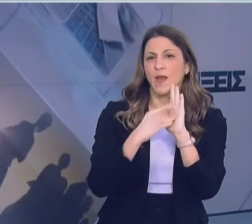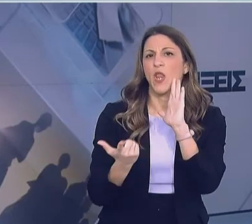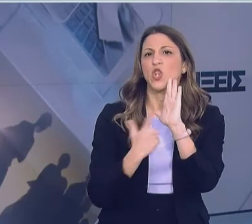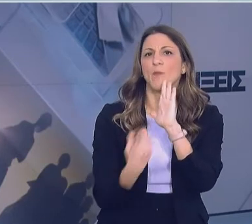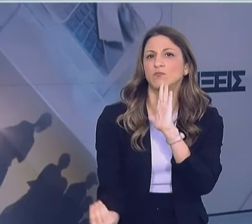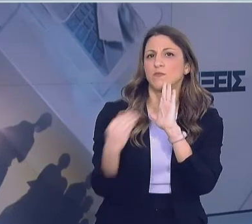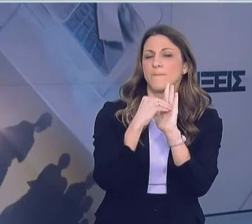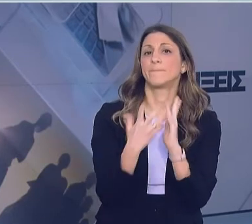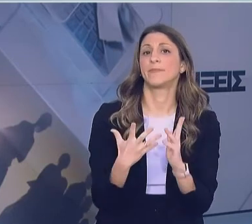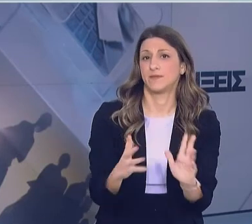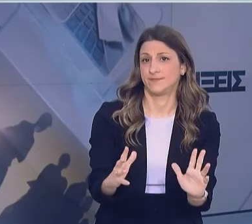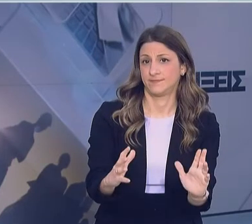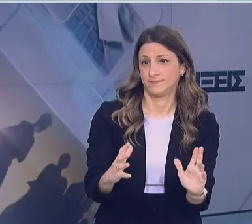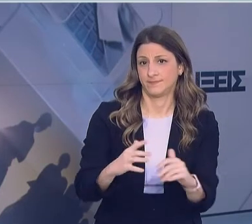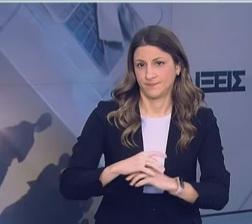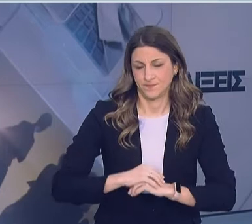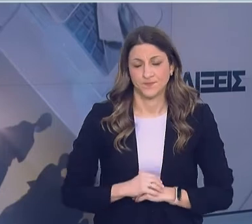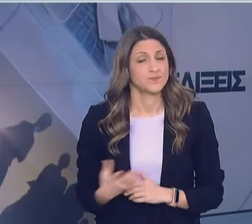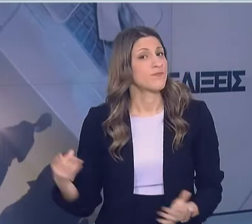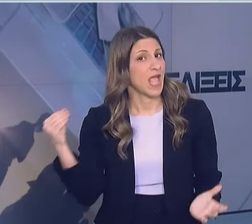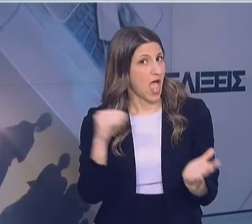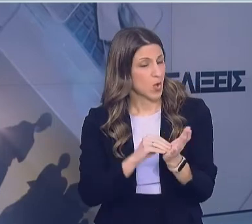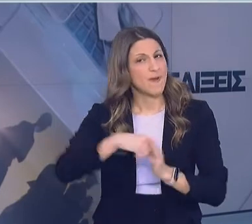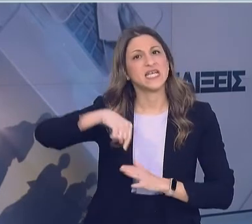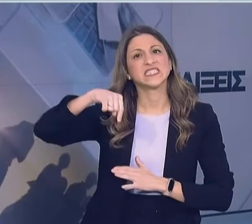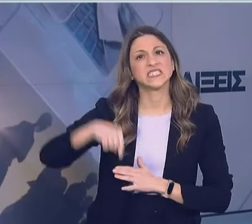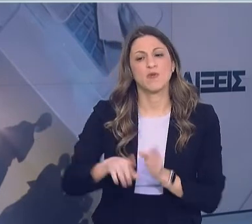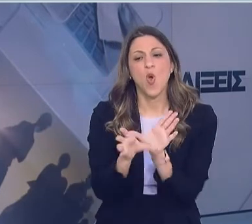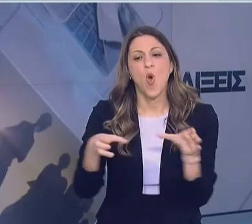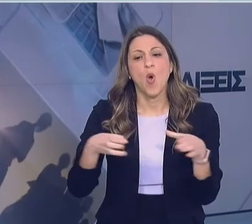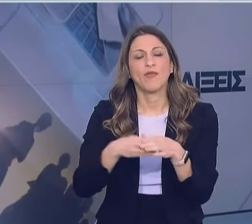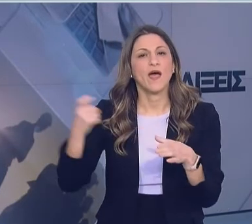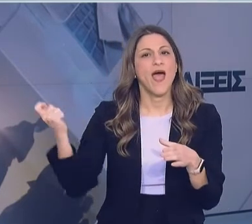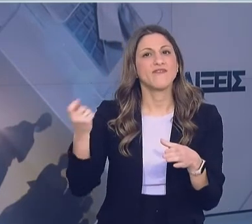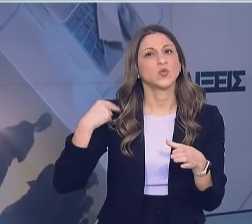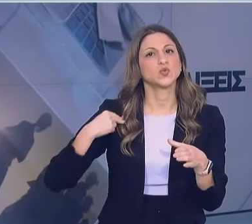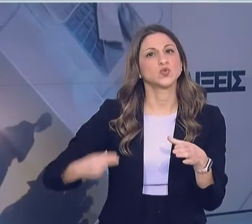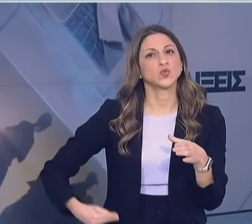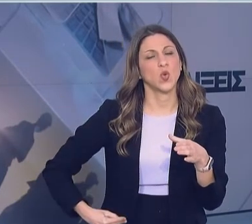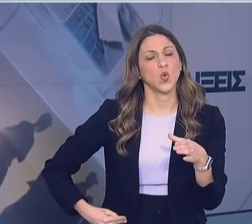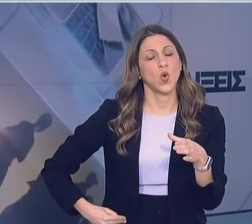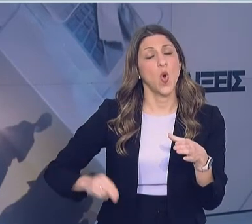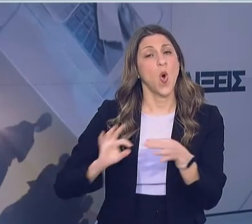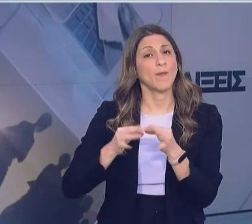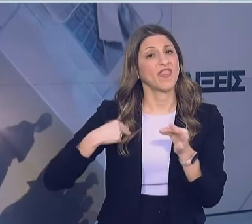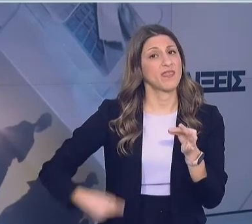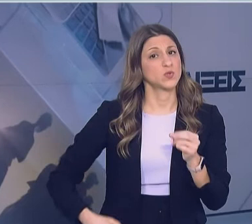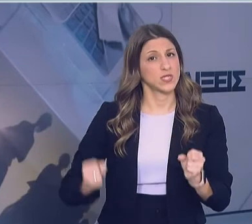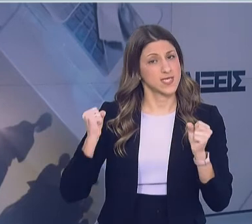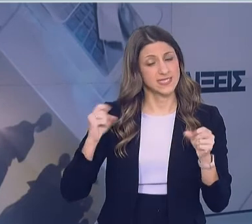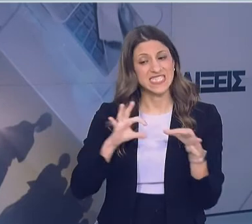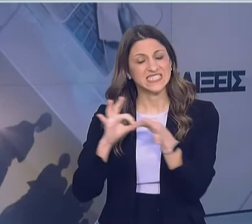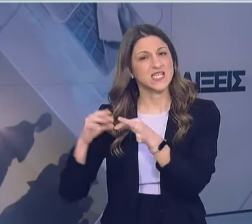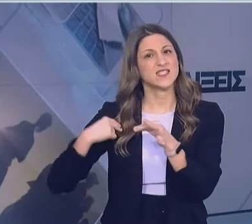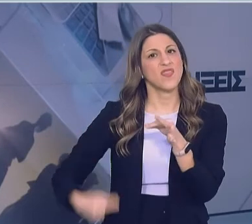νομοθετικού περιεχομένου. Επιπλέον σήμερα, κλιμάκιο του Εθνικού Οργανισμού Δημόσιας Υγείας, σε συνεργασία με τον Δήμο